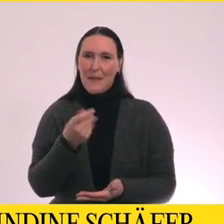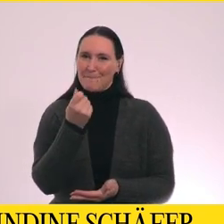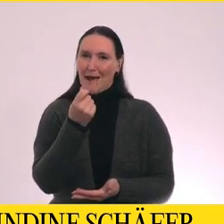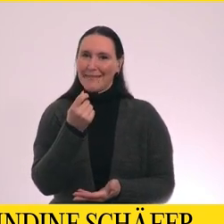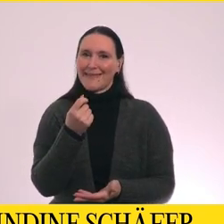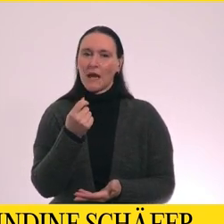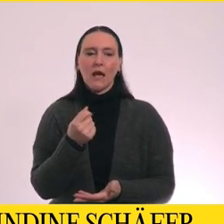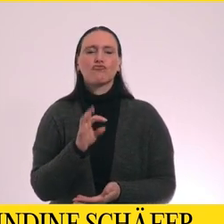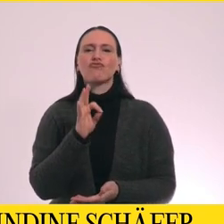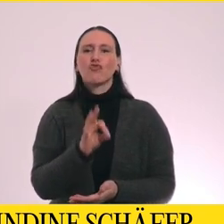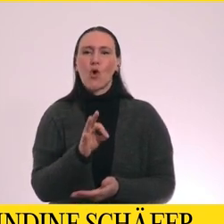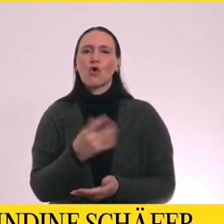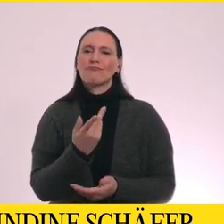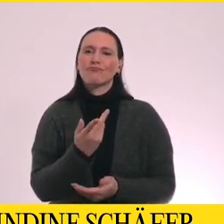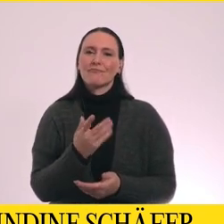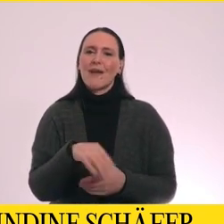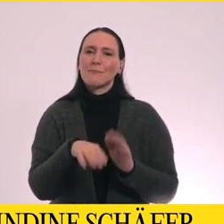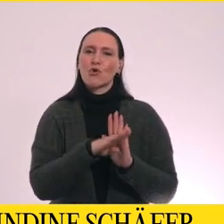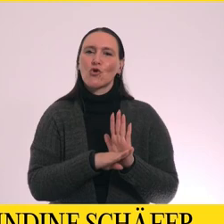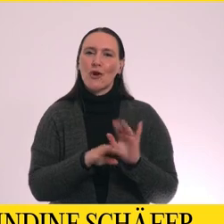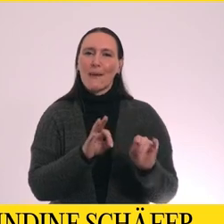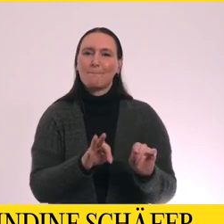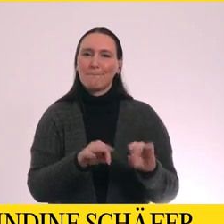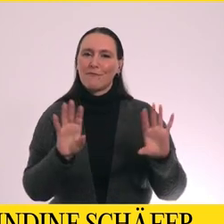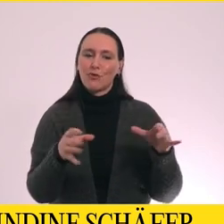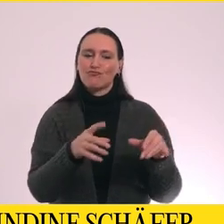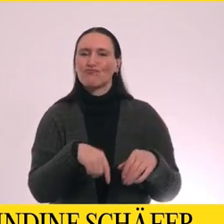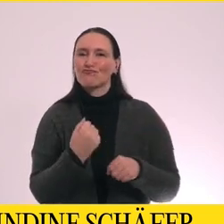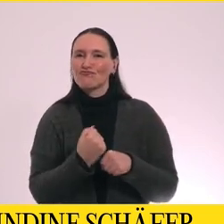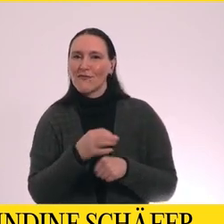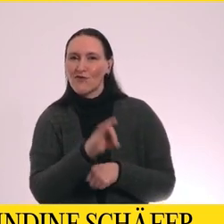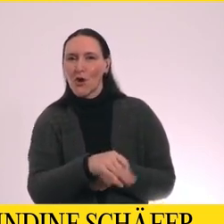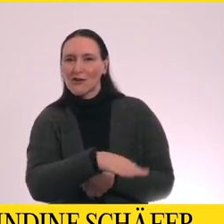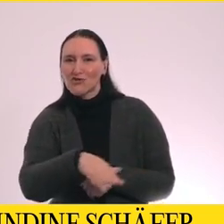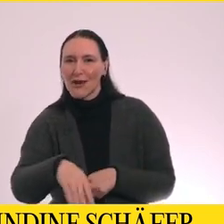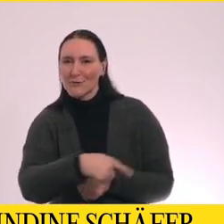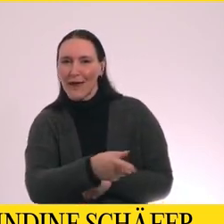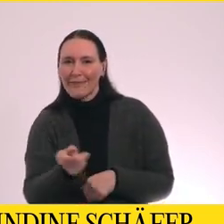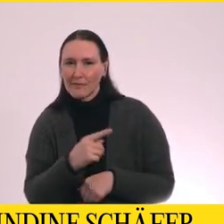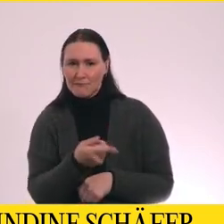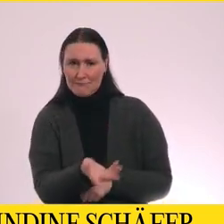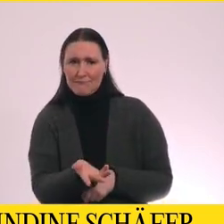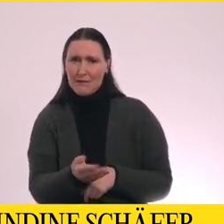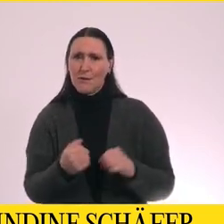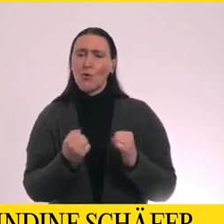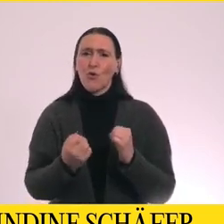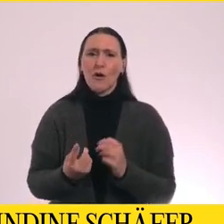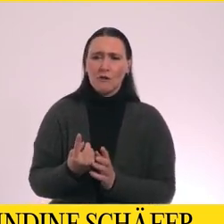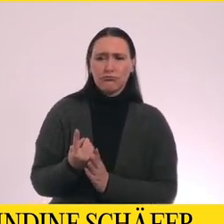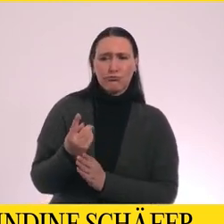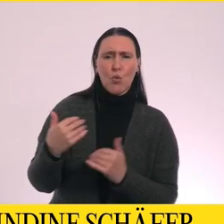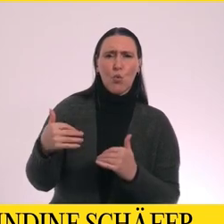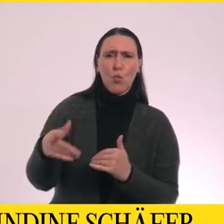special program for children. Children are especially vulnerable within the Danish asylum